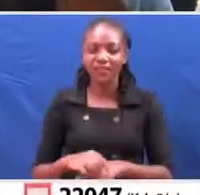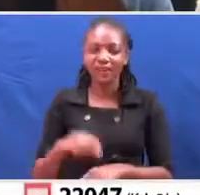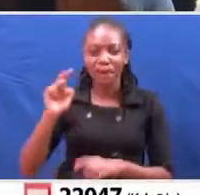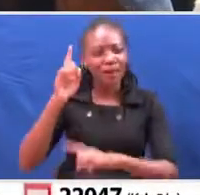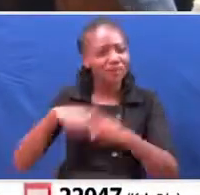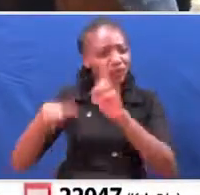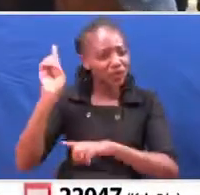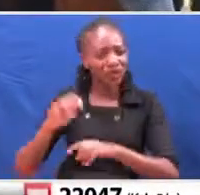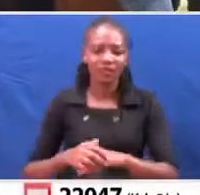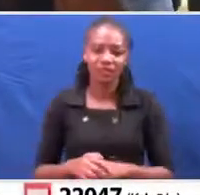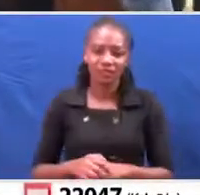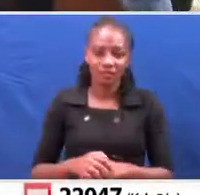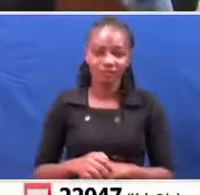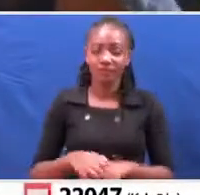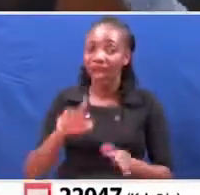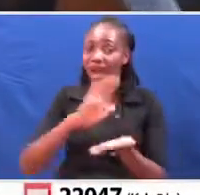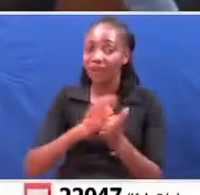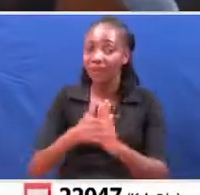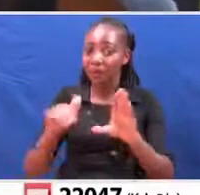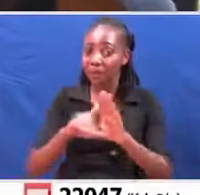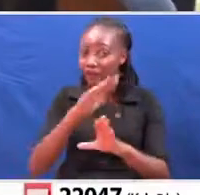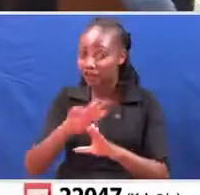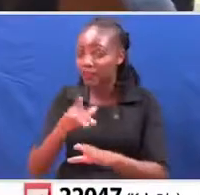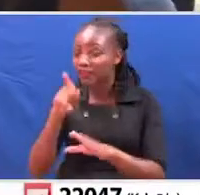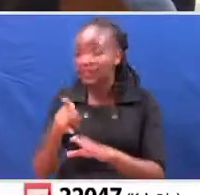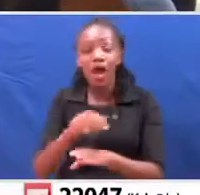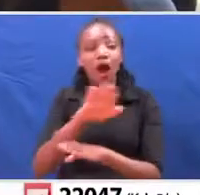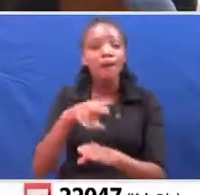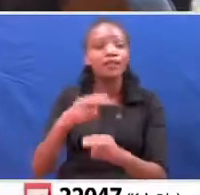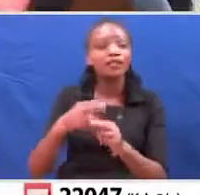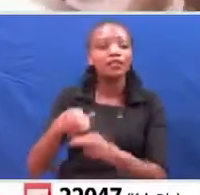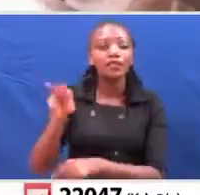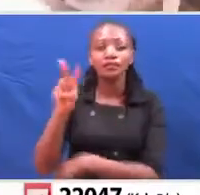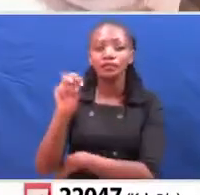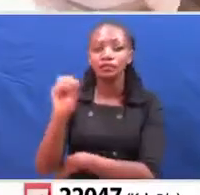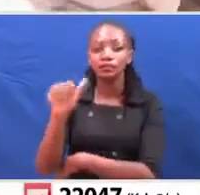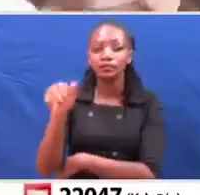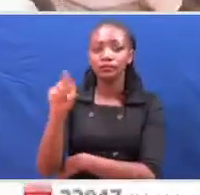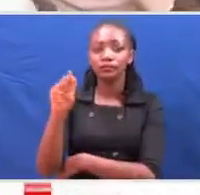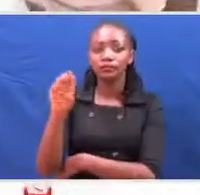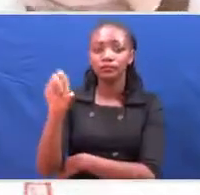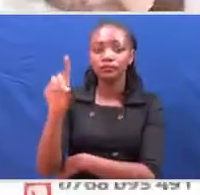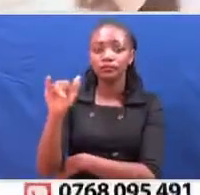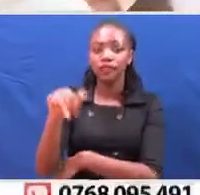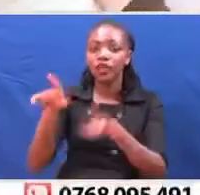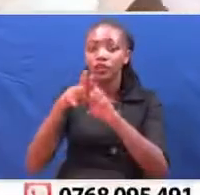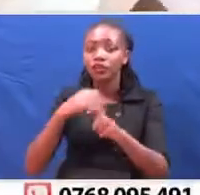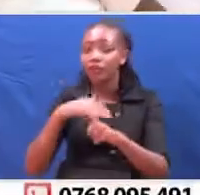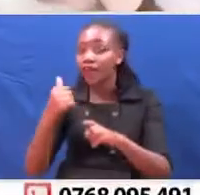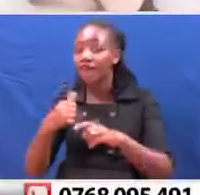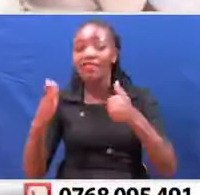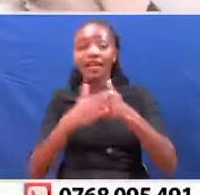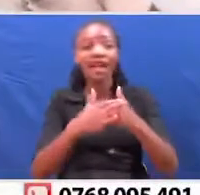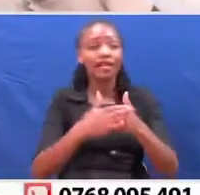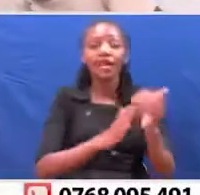kutawazwa kama mjumbe wa Msambweni constituency. There are 9 candidates that have been approved